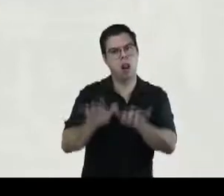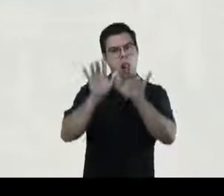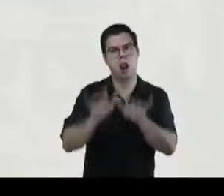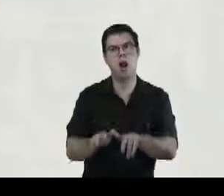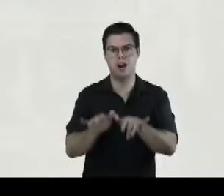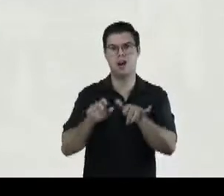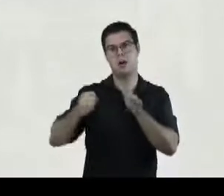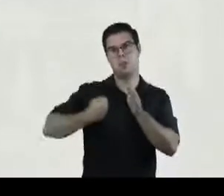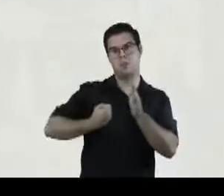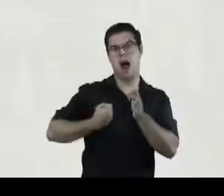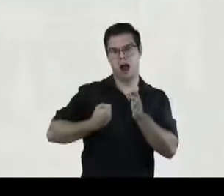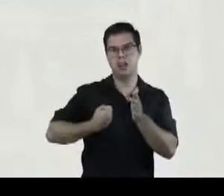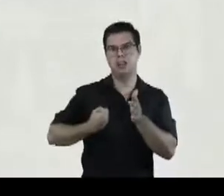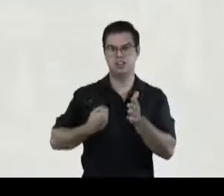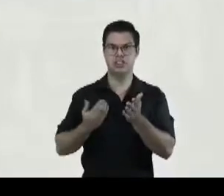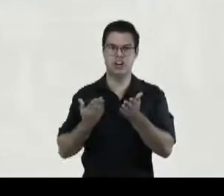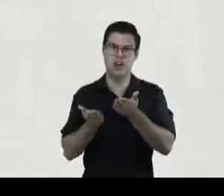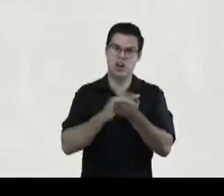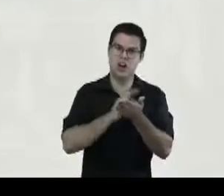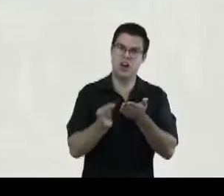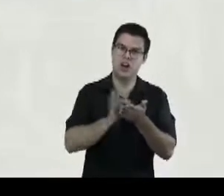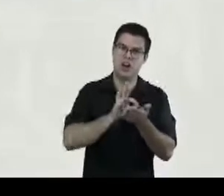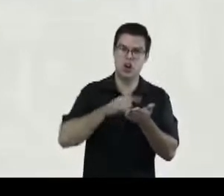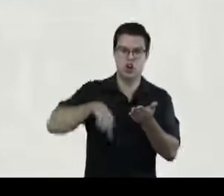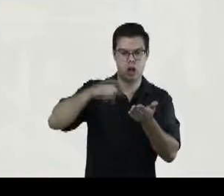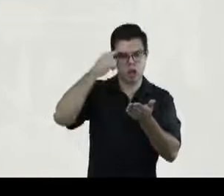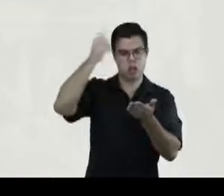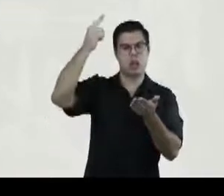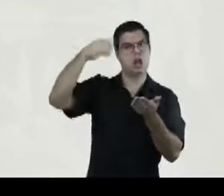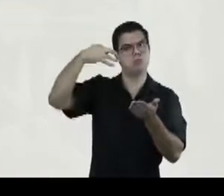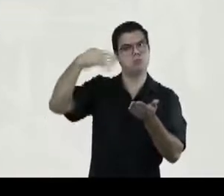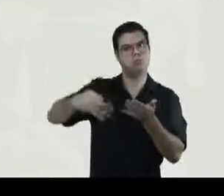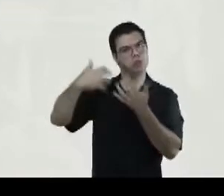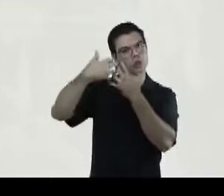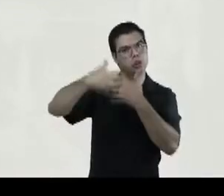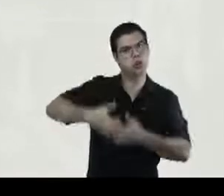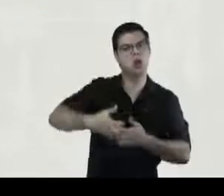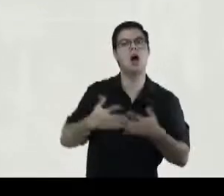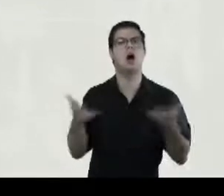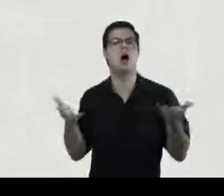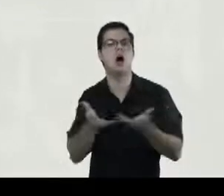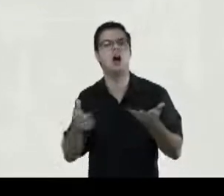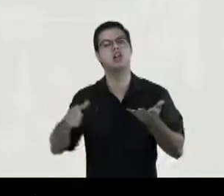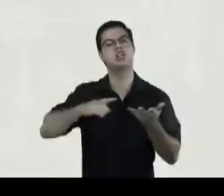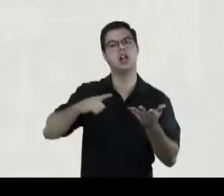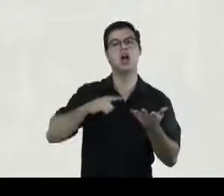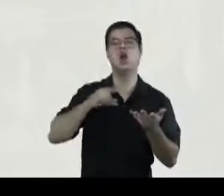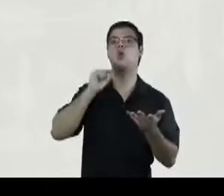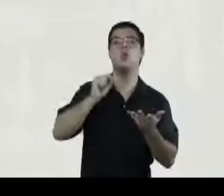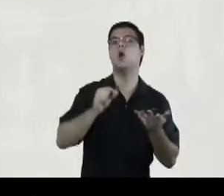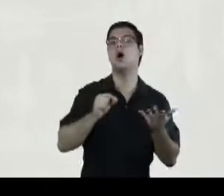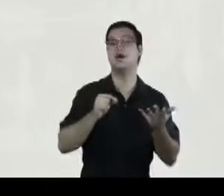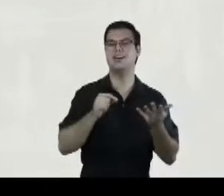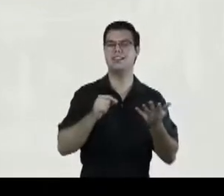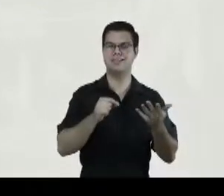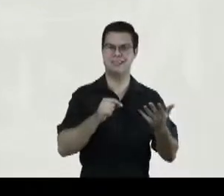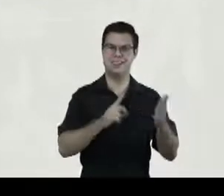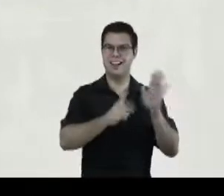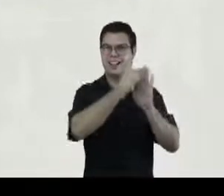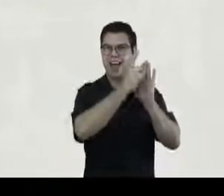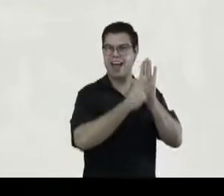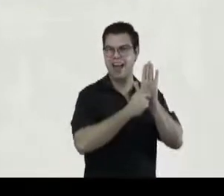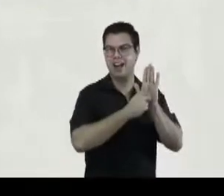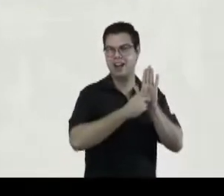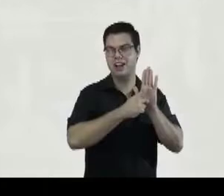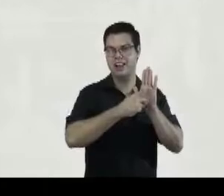livre. Retenez bien qu'on est quand même déjà à la fin des années 90, début des années 2000, donc c'est l'époque où on a commencé à créer des